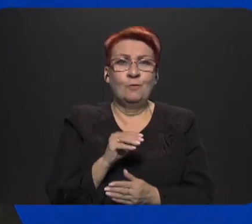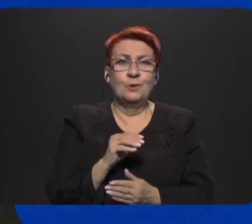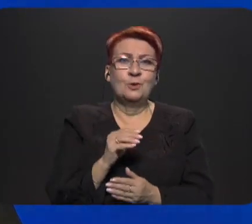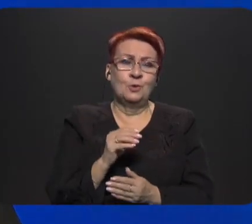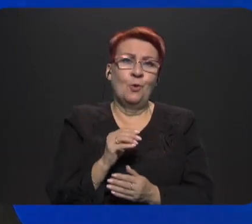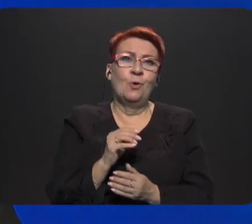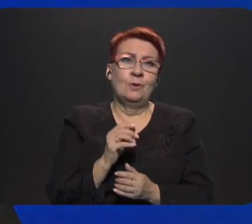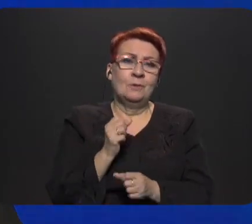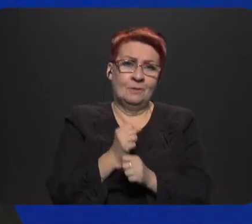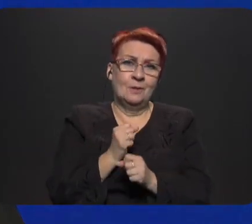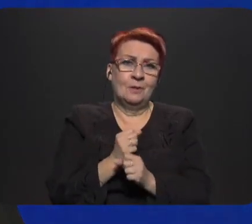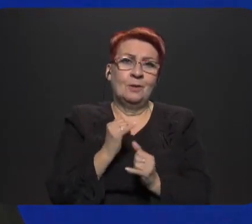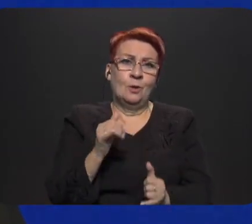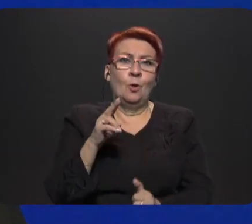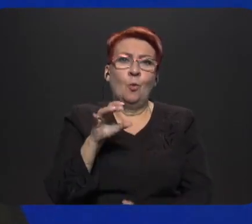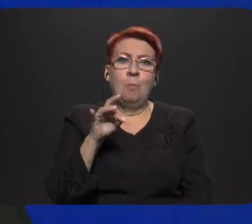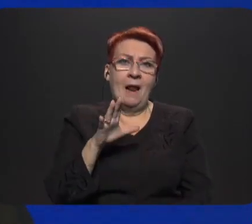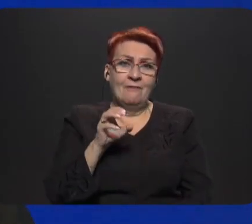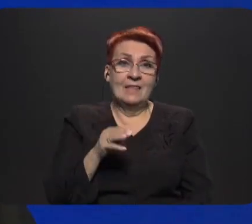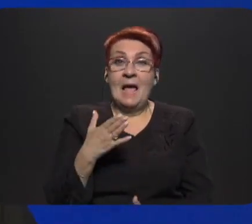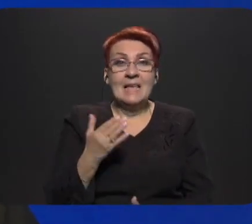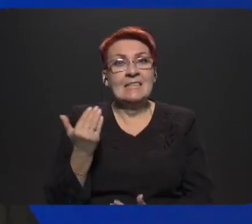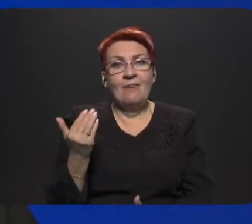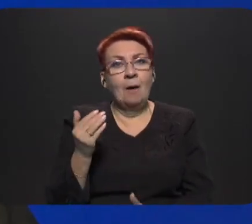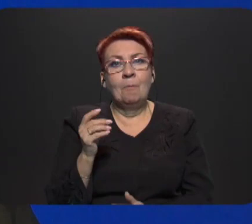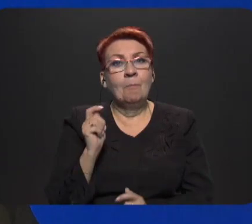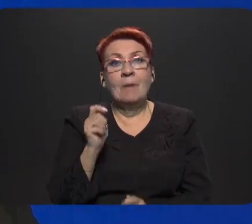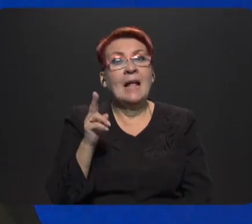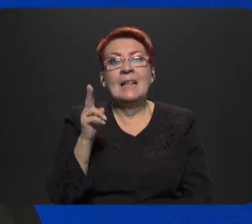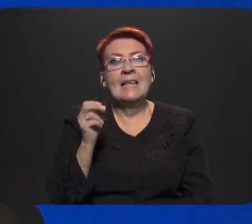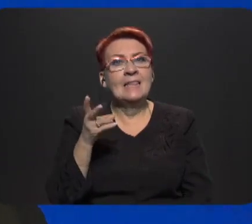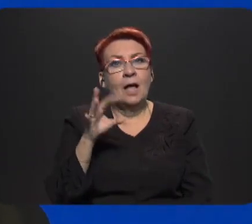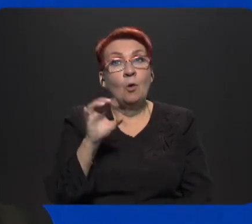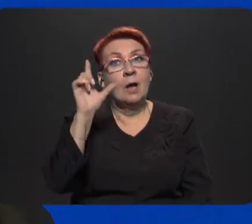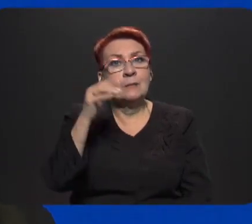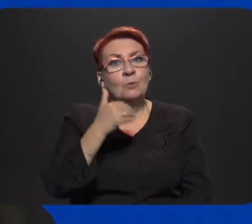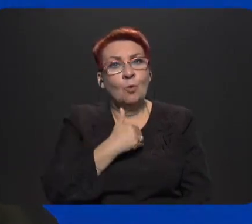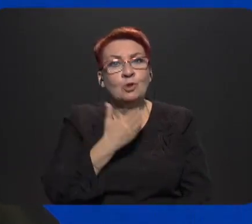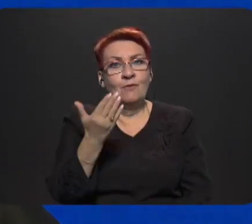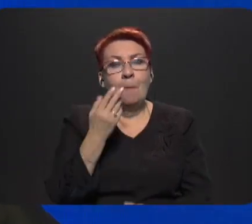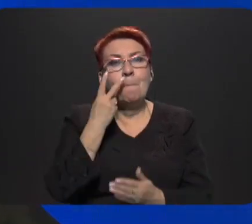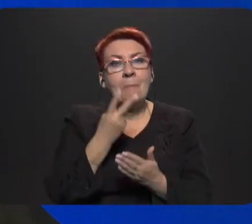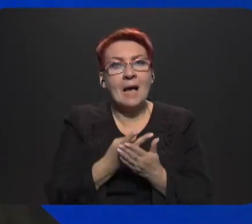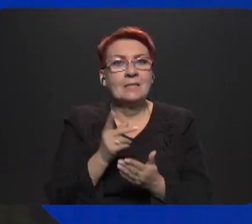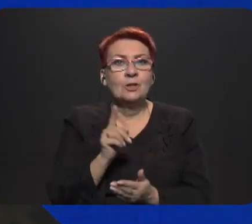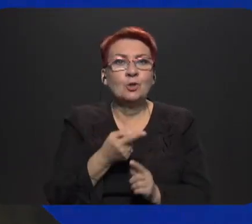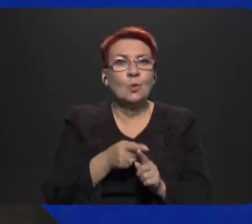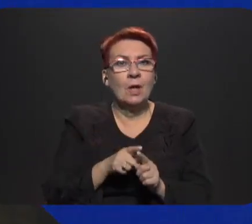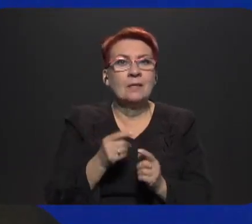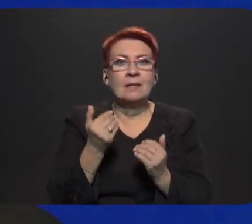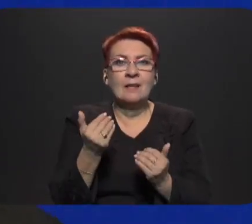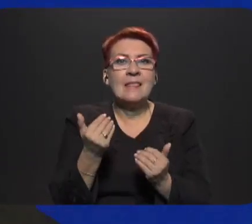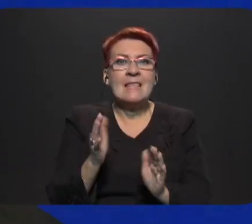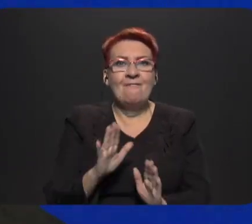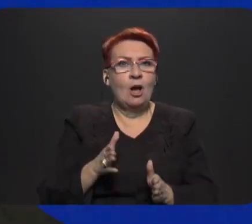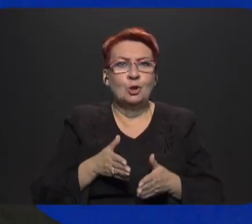Если не дано водить, если действительно Господь хочет показать, что это не